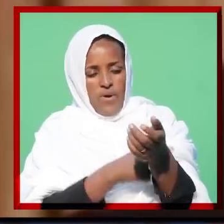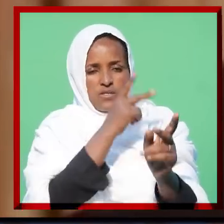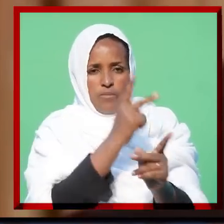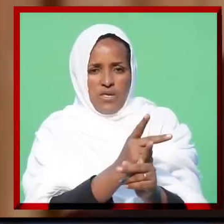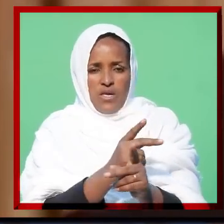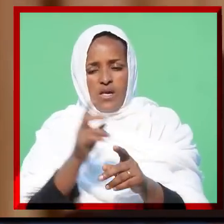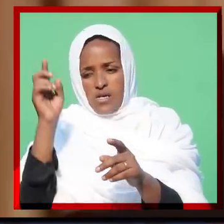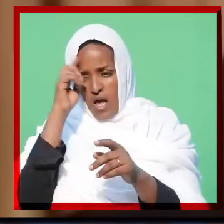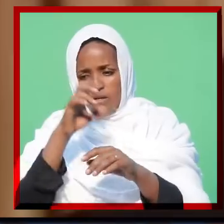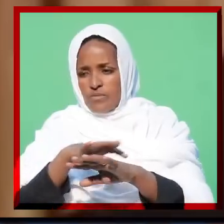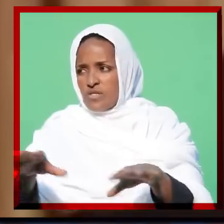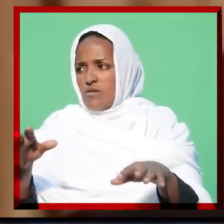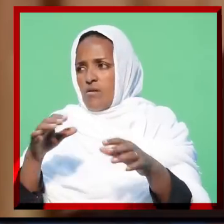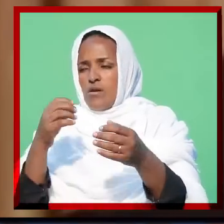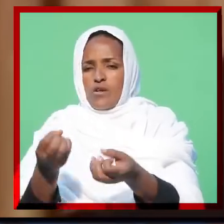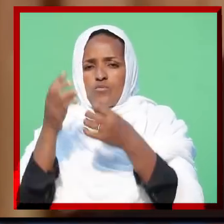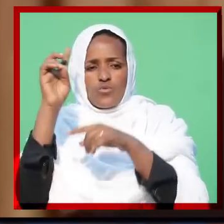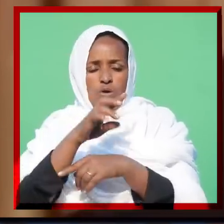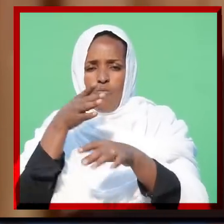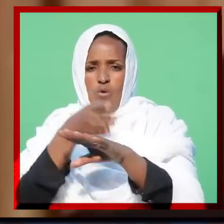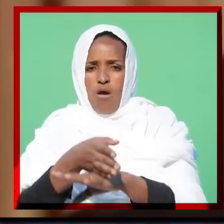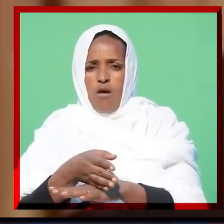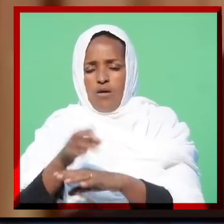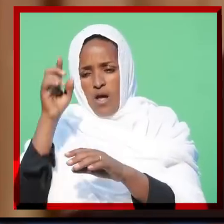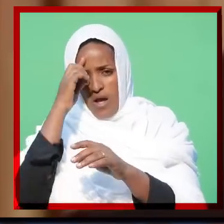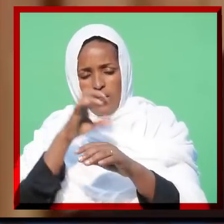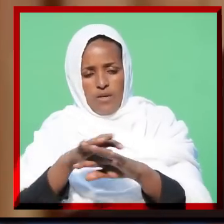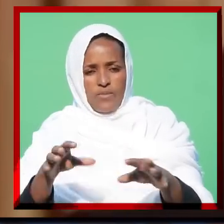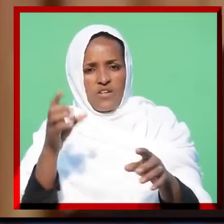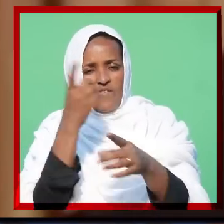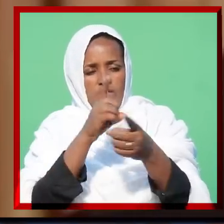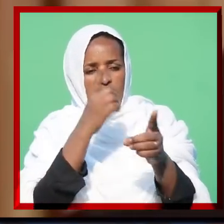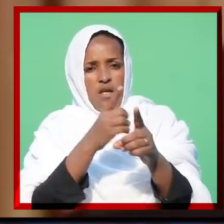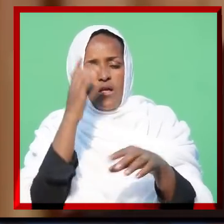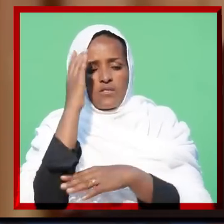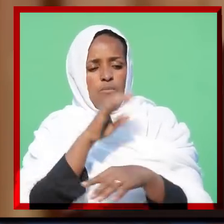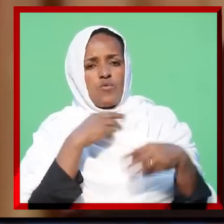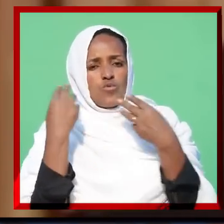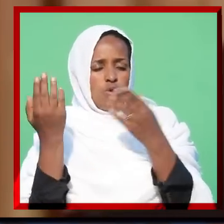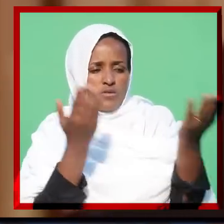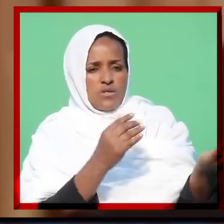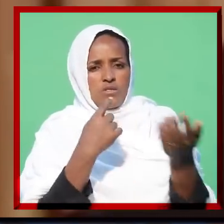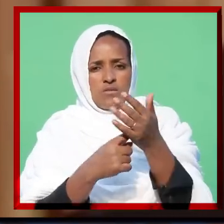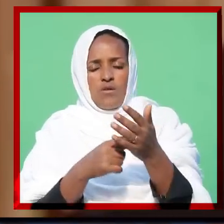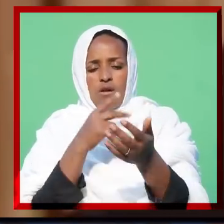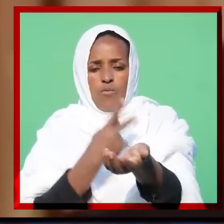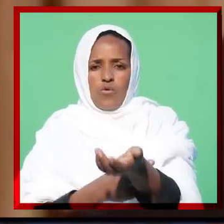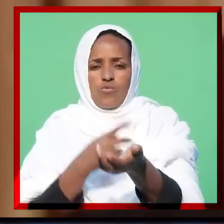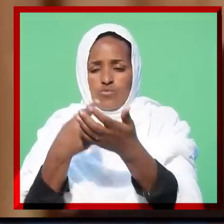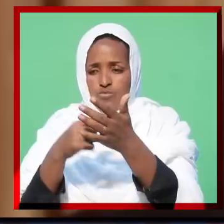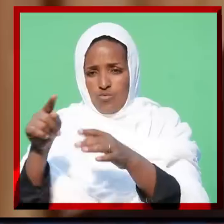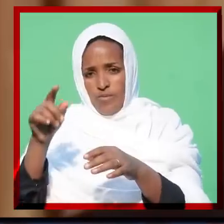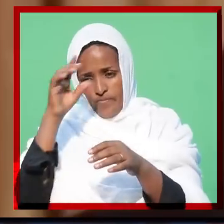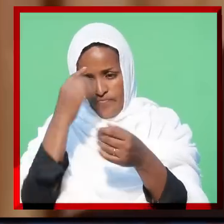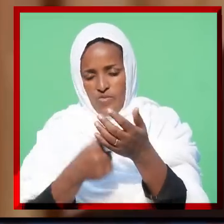ነበረ፣ ቃየንም ምድርን የሚያርስ ነበረ። ከብዙ ቀን በኋላ ቃየን ከምድር ፍሬ ለእግዚአብሔር መስዋዕትን አቀረበ፣ አቤልም ደግሞ ከበጎቹ በኩራትን